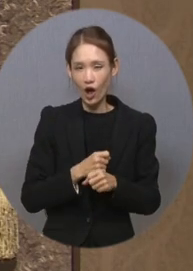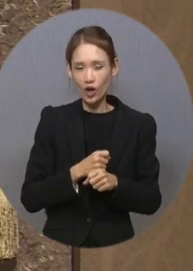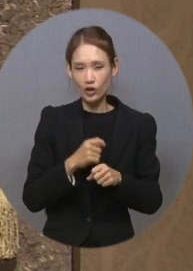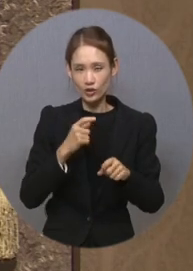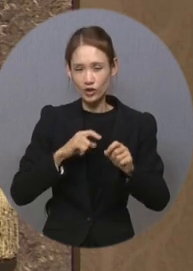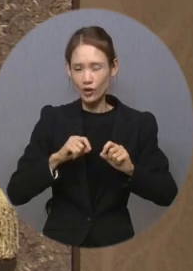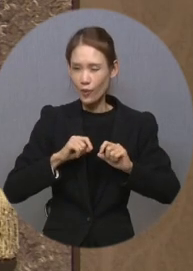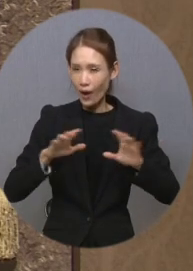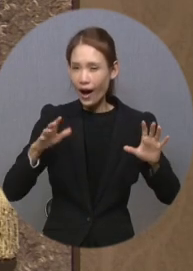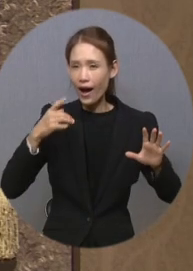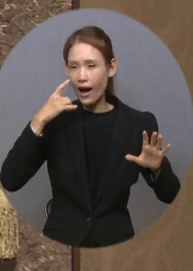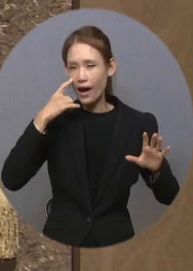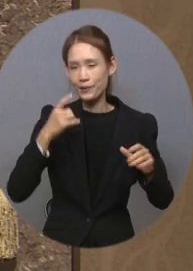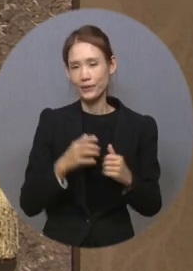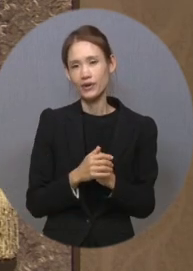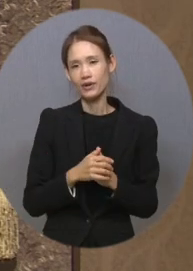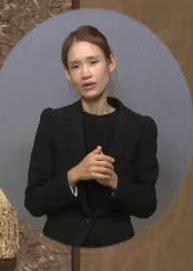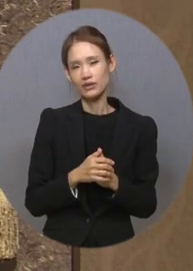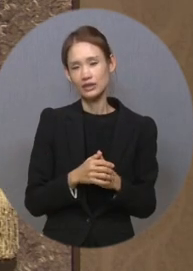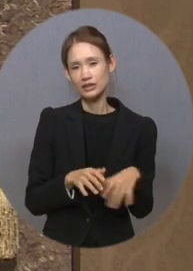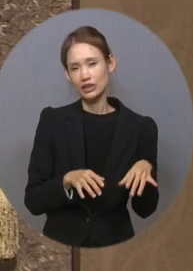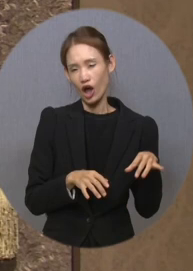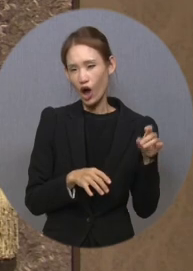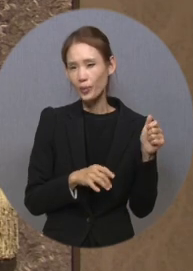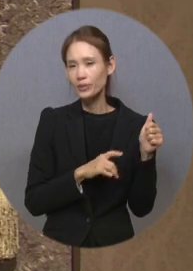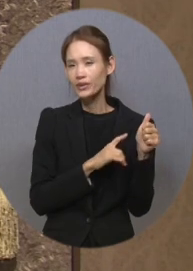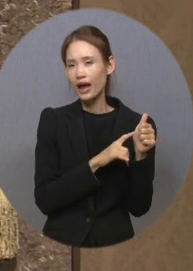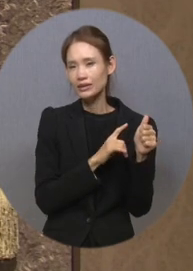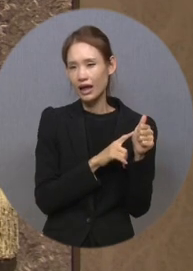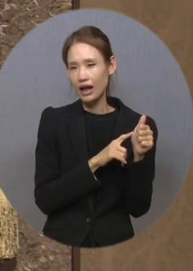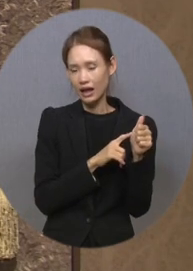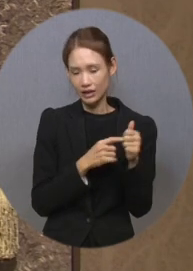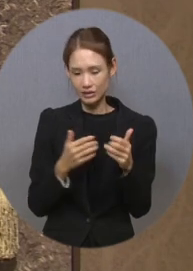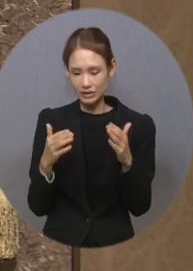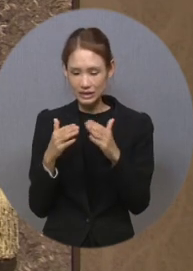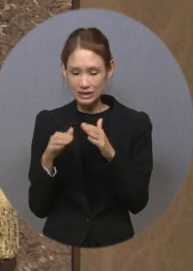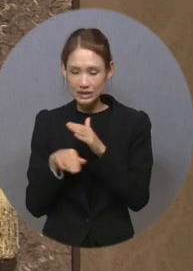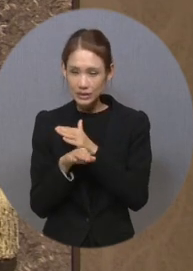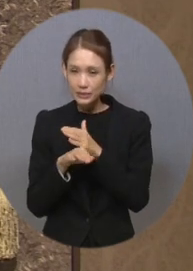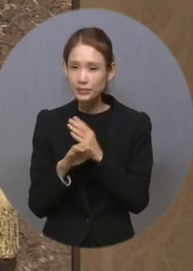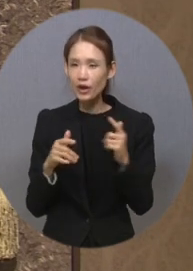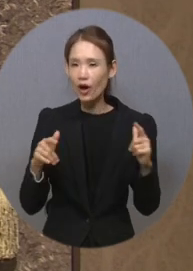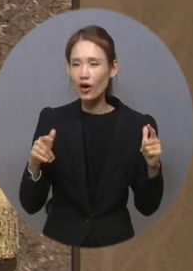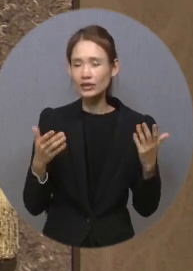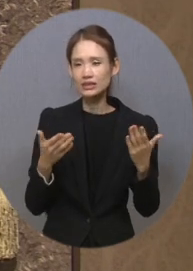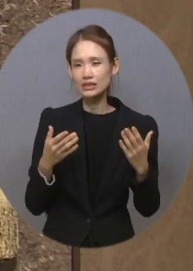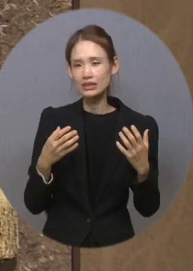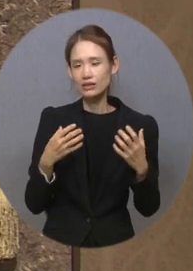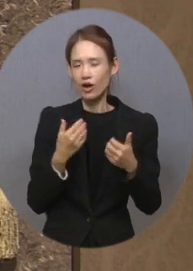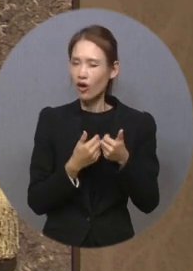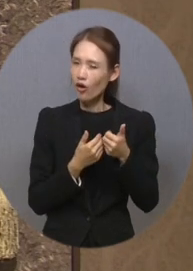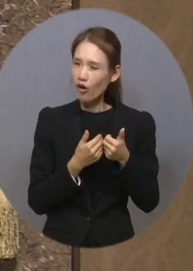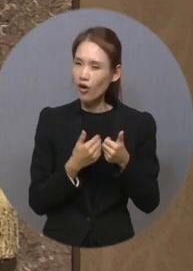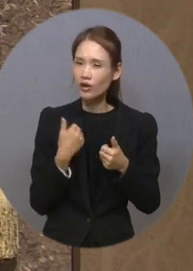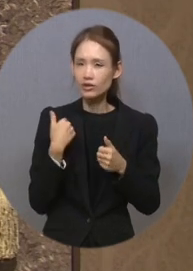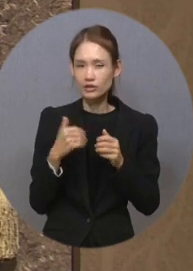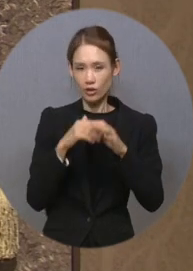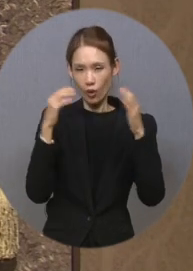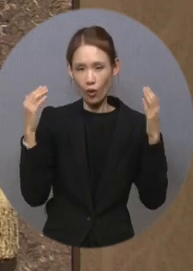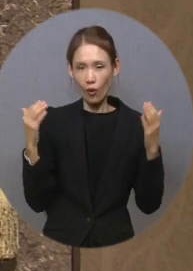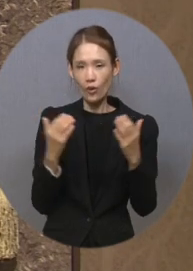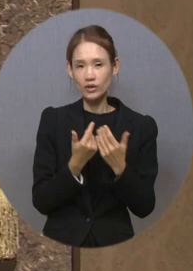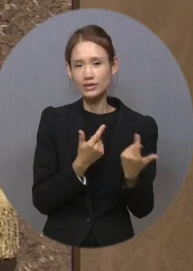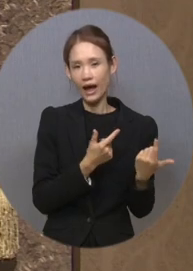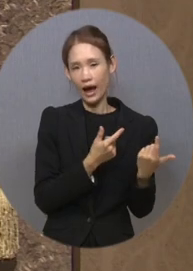확산해가자. 처음에는 남성들이 가사노동 한다는 게 좀 어색할 수가 있습니다. 예. 그러나 이게 우리 모두가 다